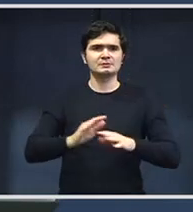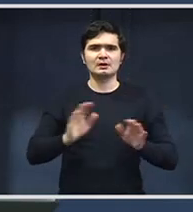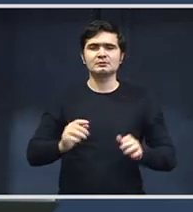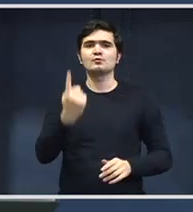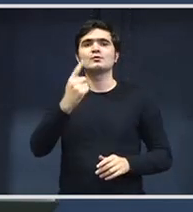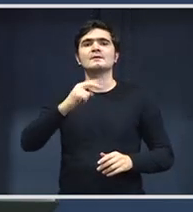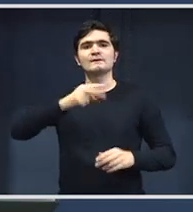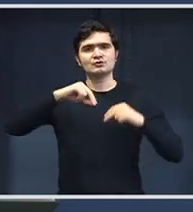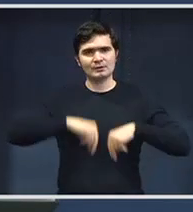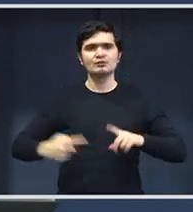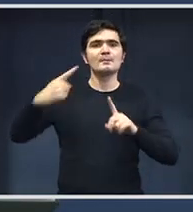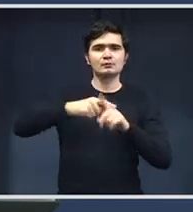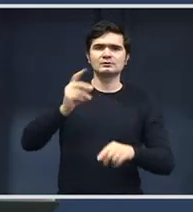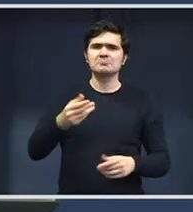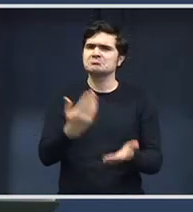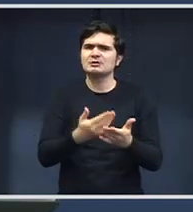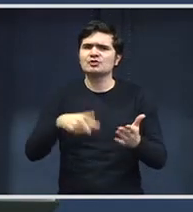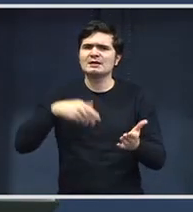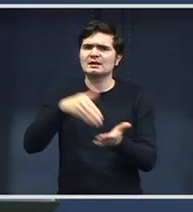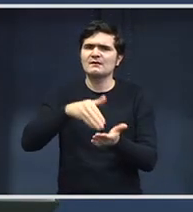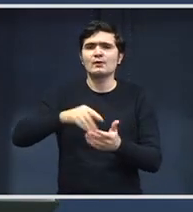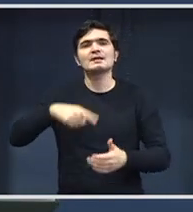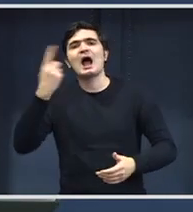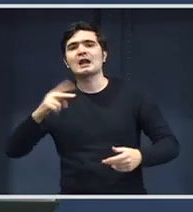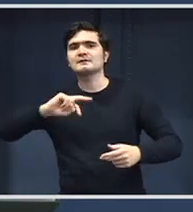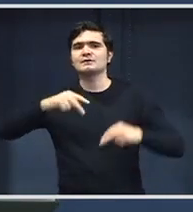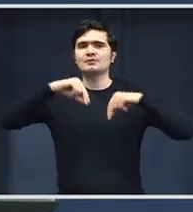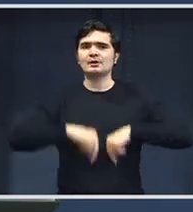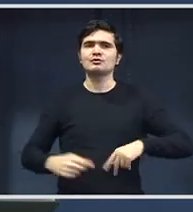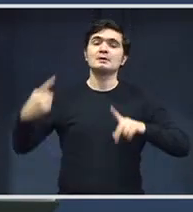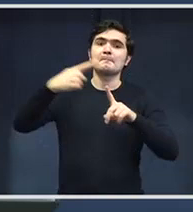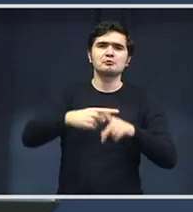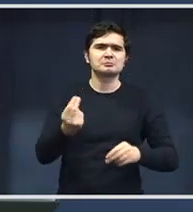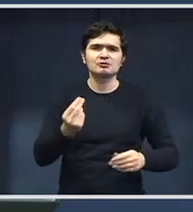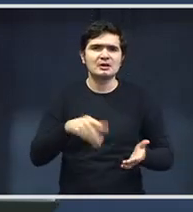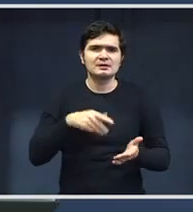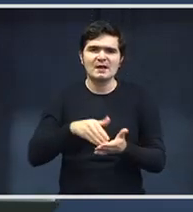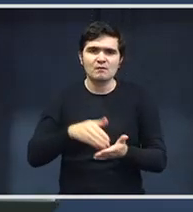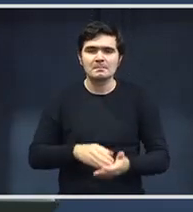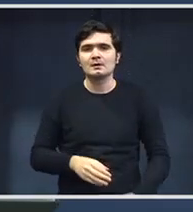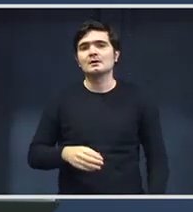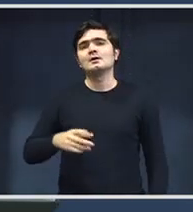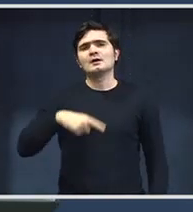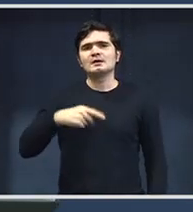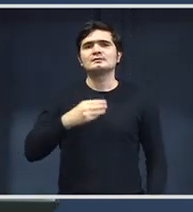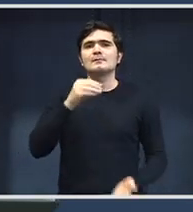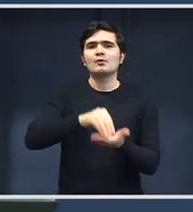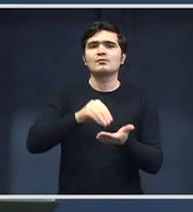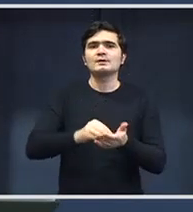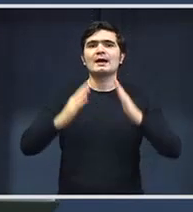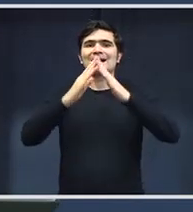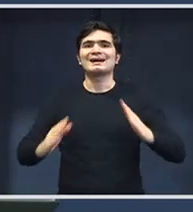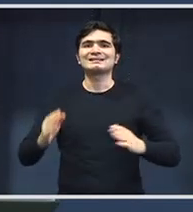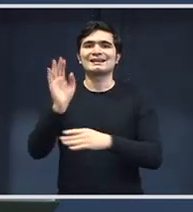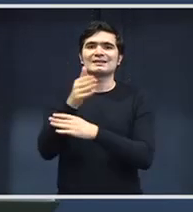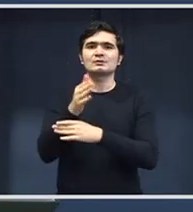doar încă un vicepreședinte. Și de ce este nevoie, practic, de încă un vicepreședinte acolo? Este propunerea Casei Naționale de